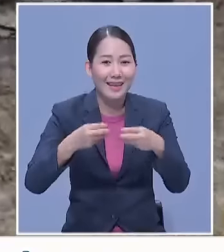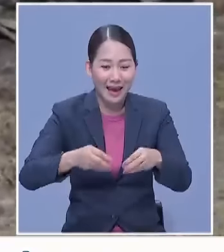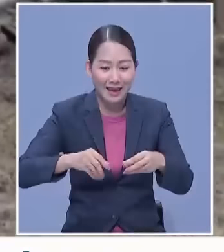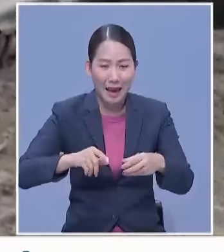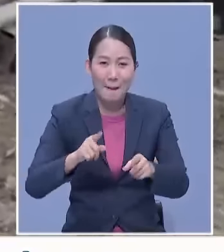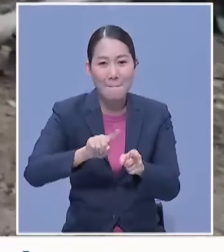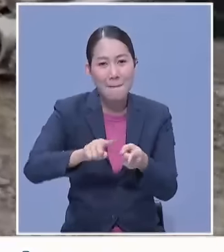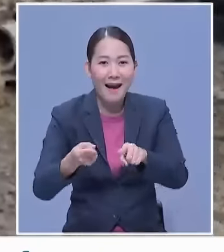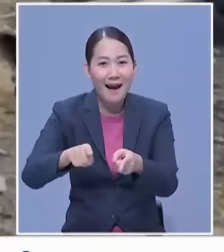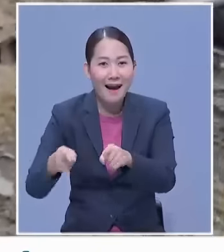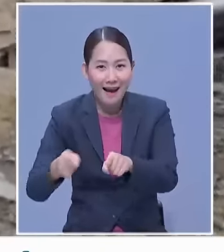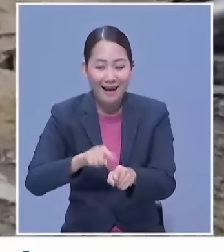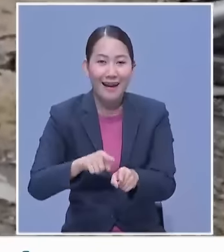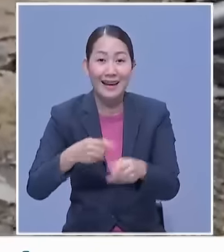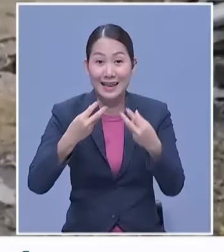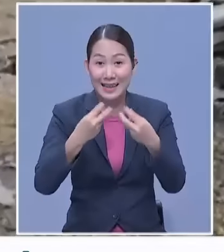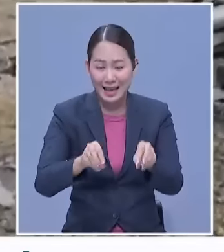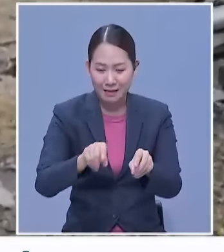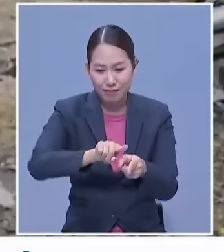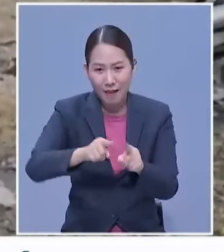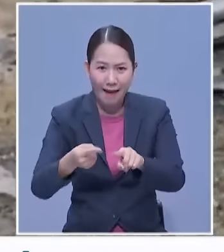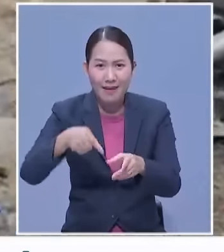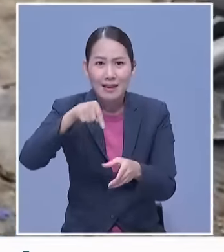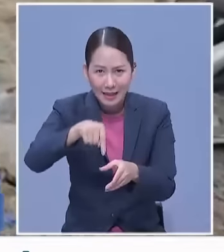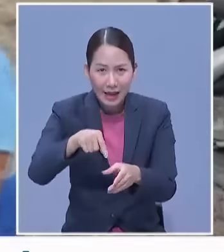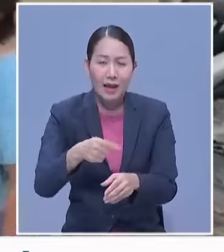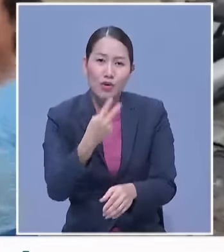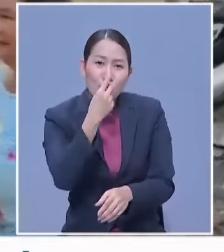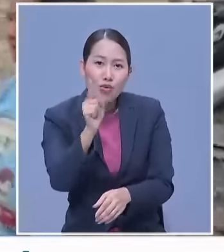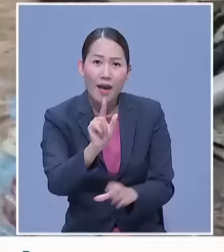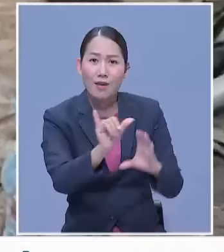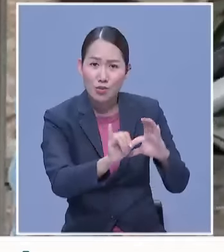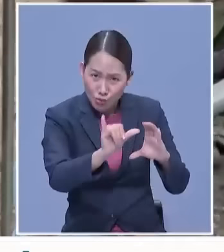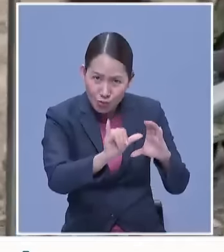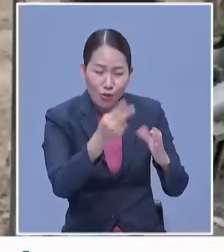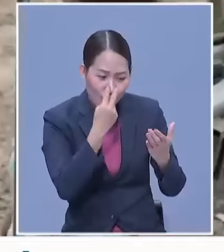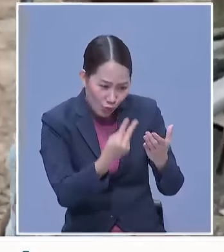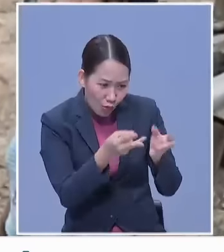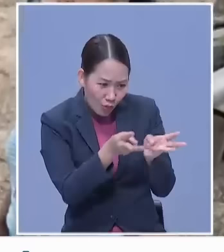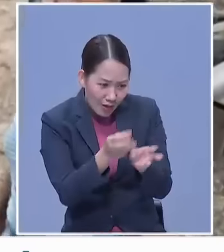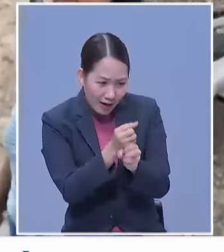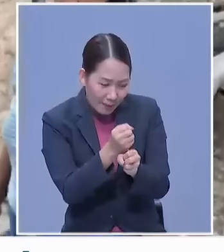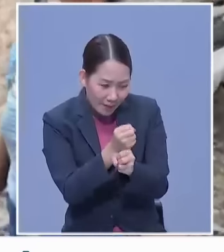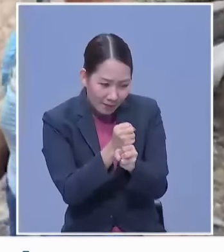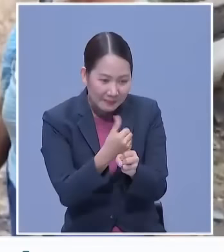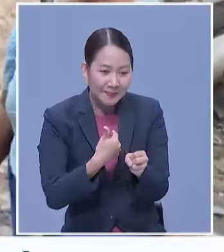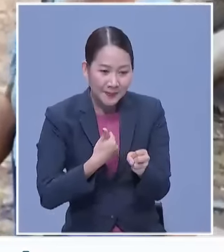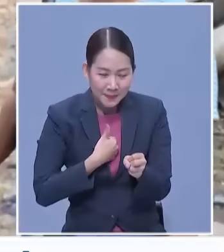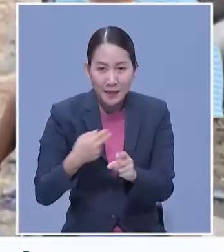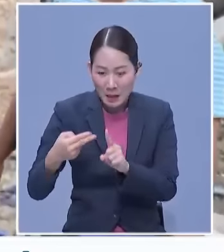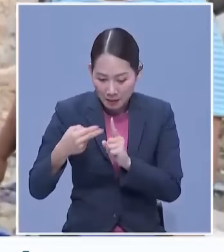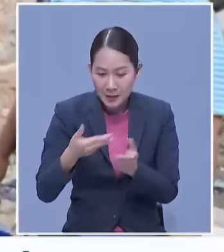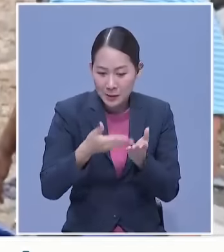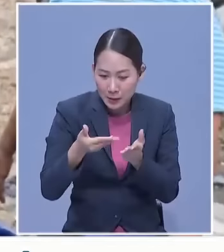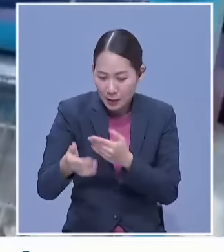มาเด็กๆก็เรียกซื้อกินเป็นประจำเลยนะครับที่สำคัญเนี่ยทางคุณส้มปันบอกว่าแต่เห็นใจนะเด็กคนไหนไม่มี